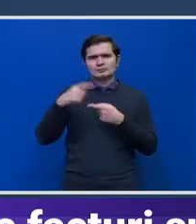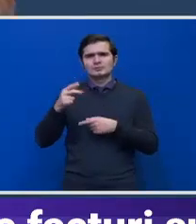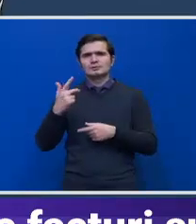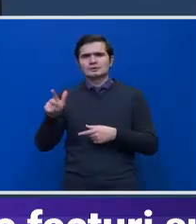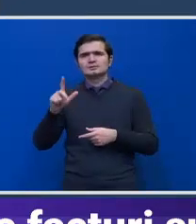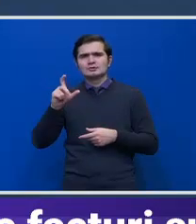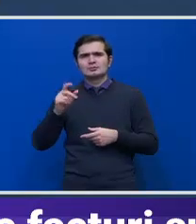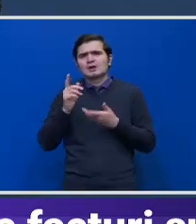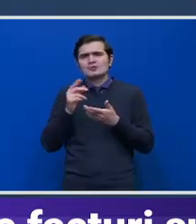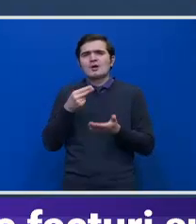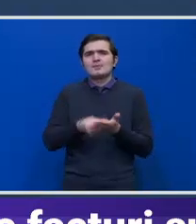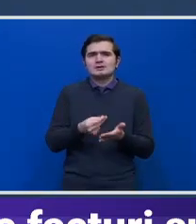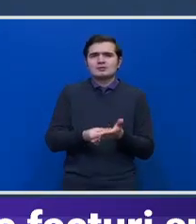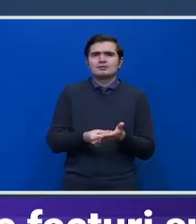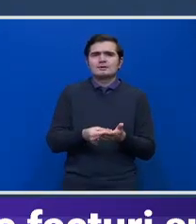plătit